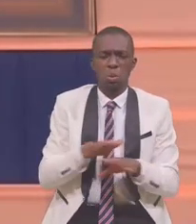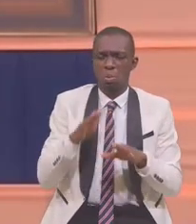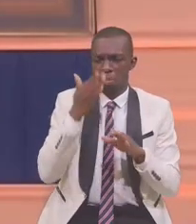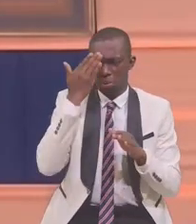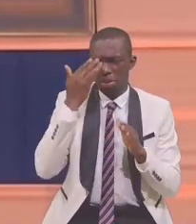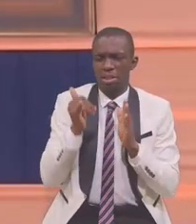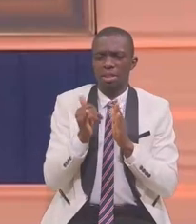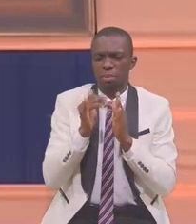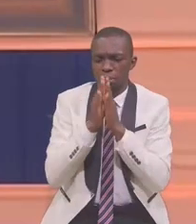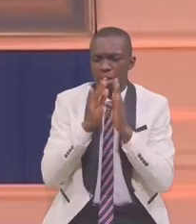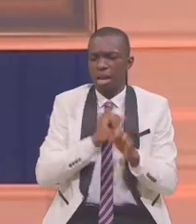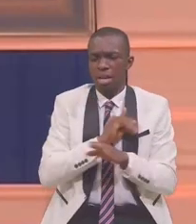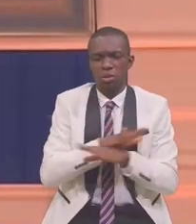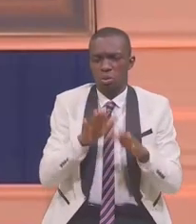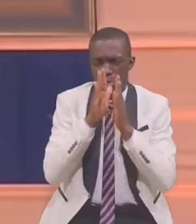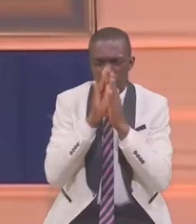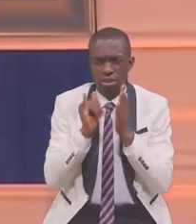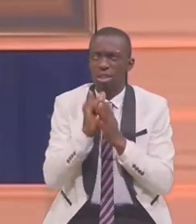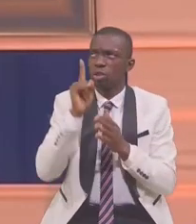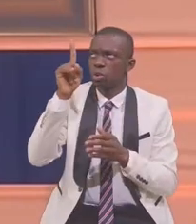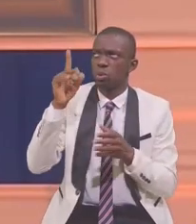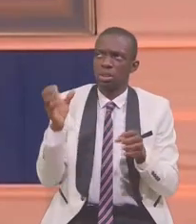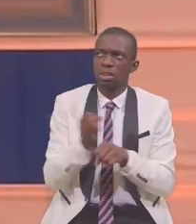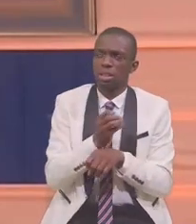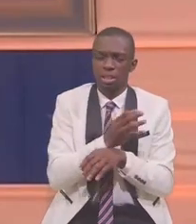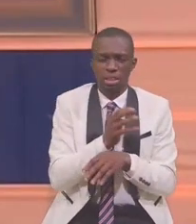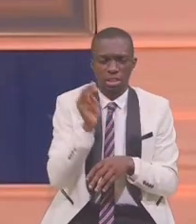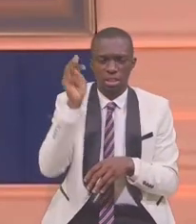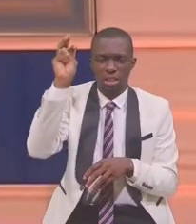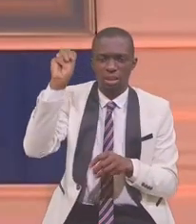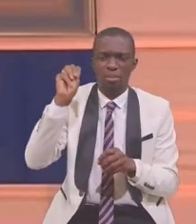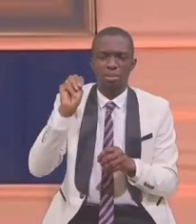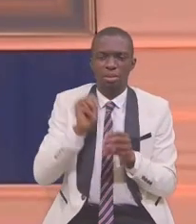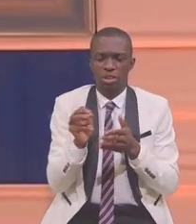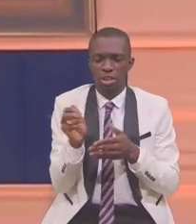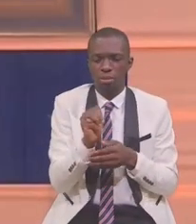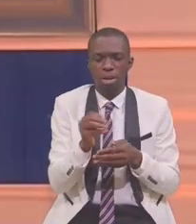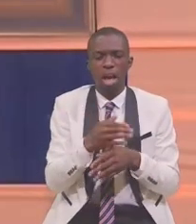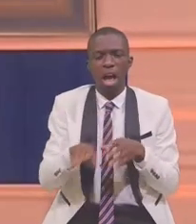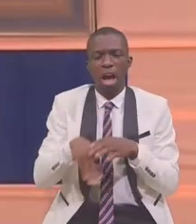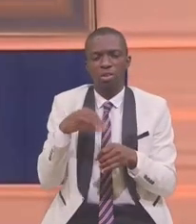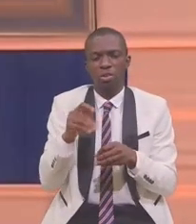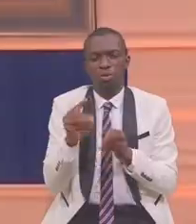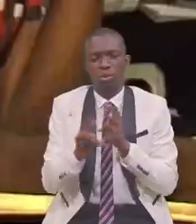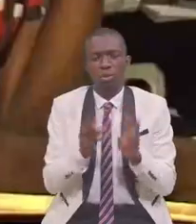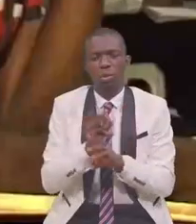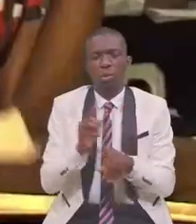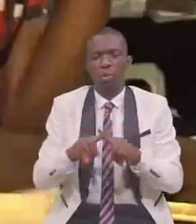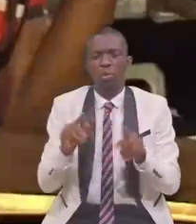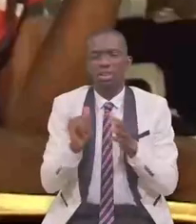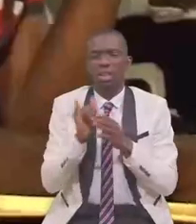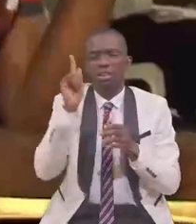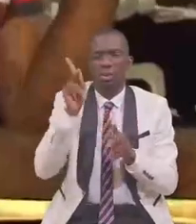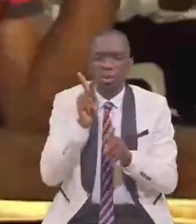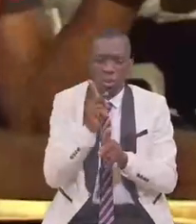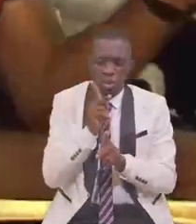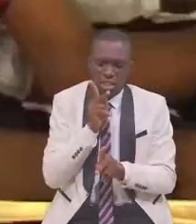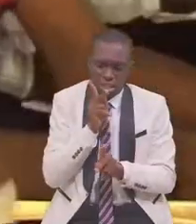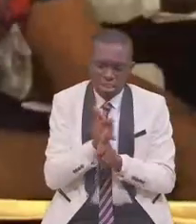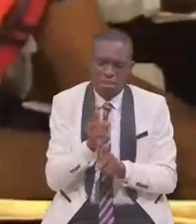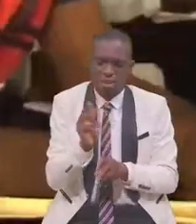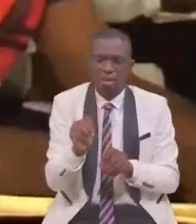mais de les préserver du mal. Il va vous préserver du mal. Ils